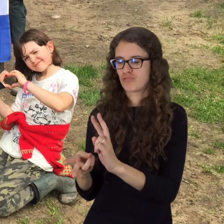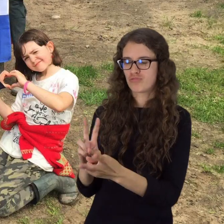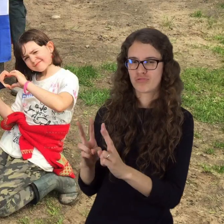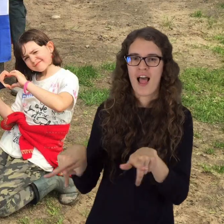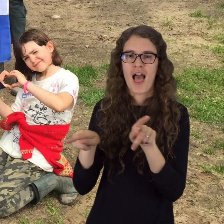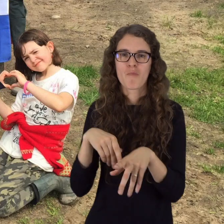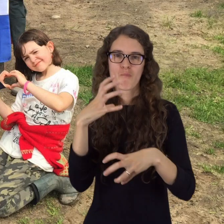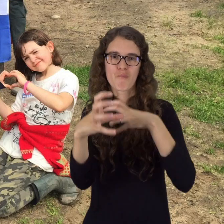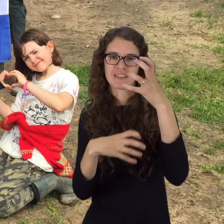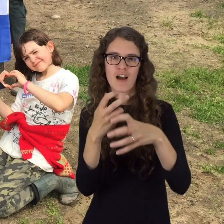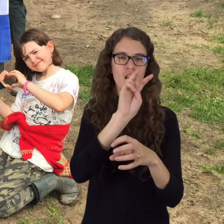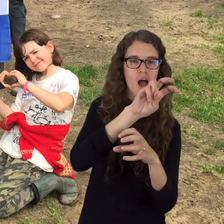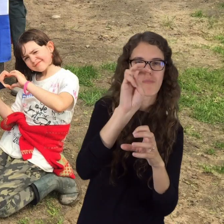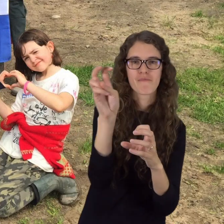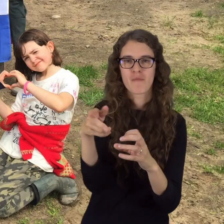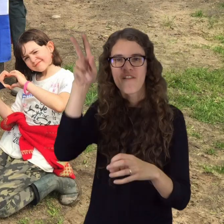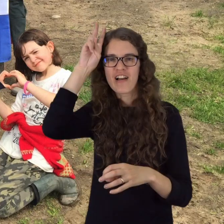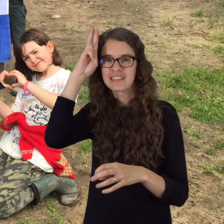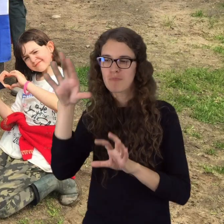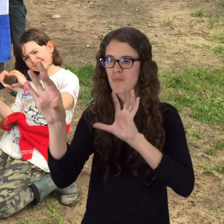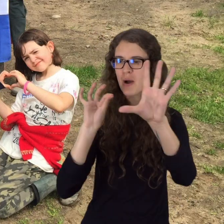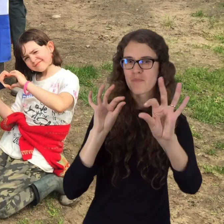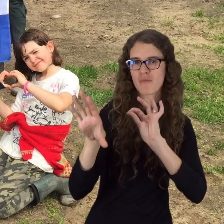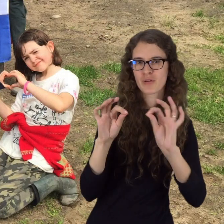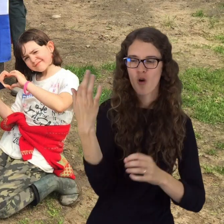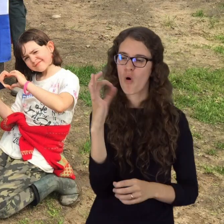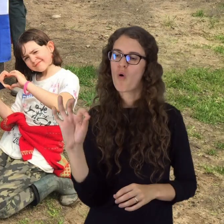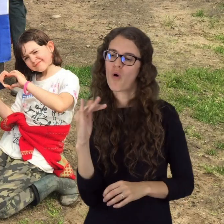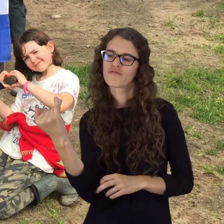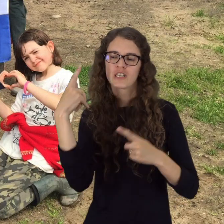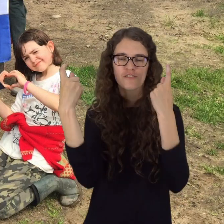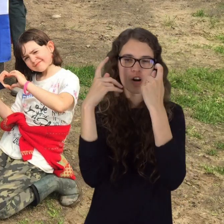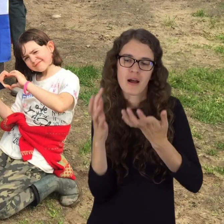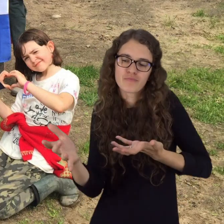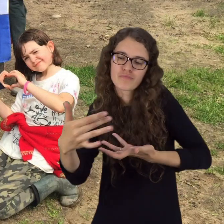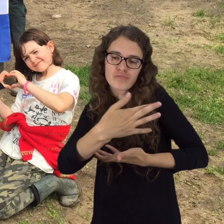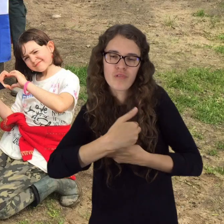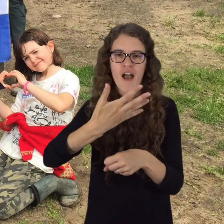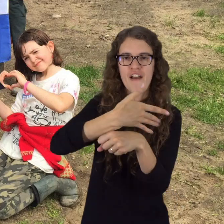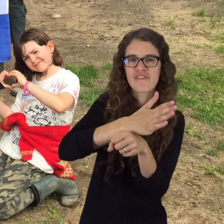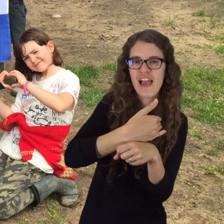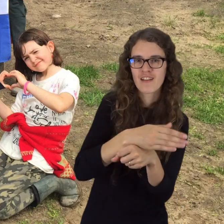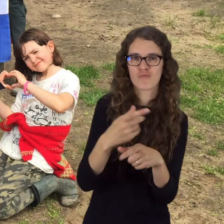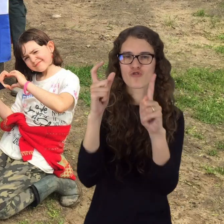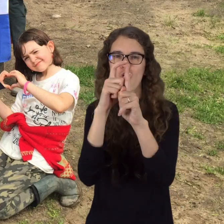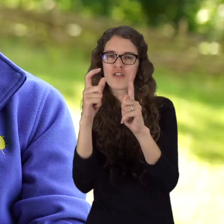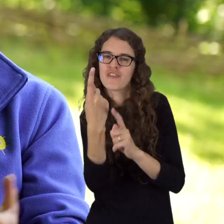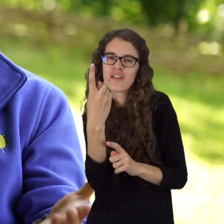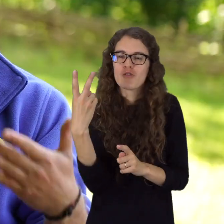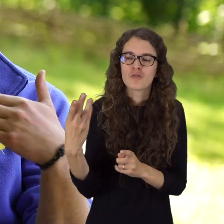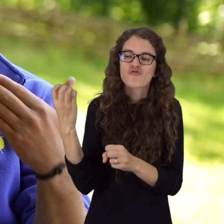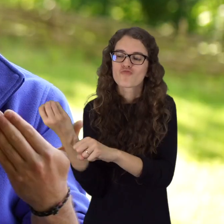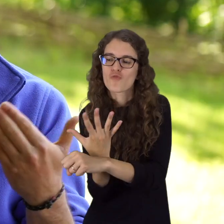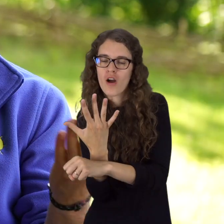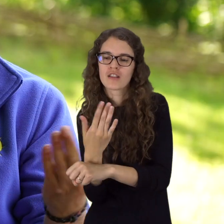virtuvės. Keliaujame, vis renkame kitą šalį, renkame faktus, vėliavos, sostinės, bandom keli žodžius iš to šalies išmokti ir